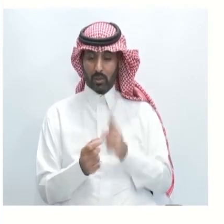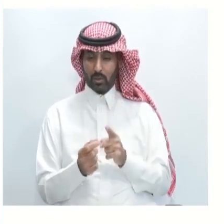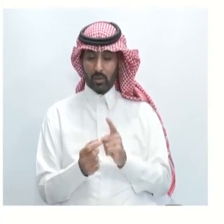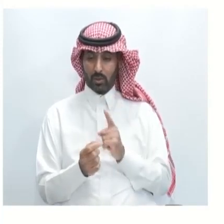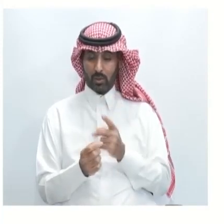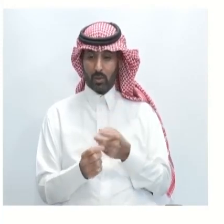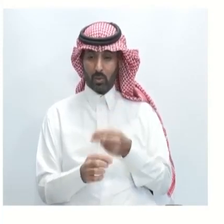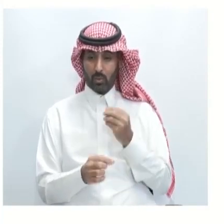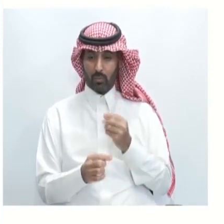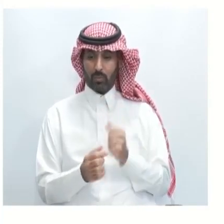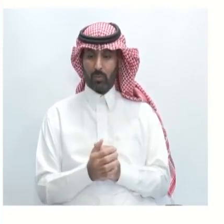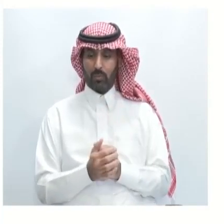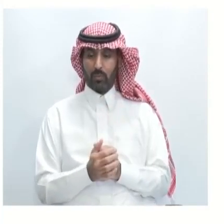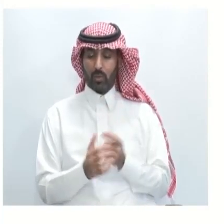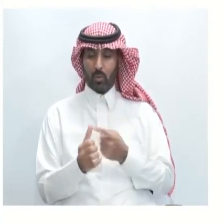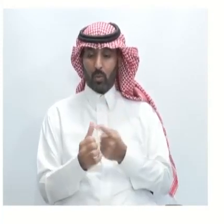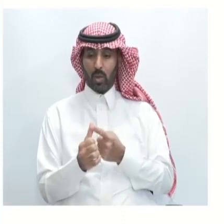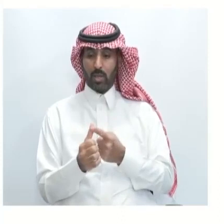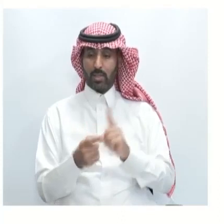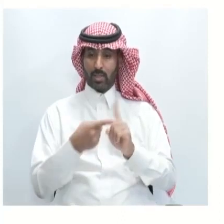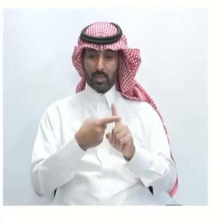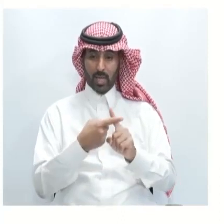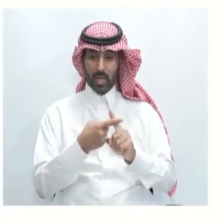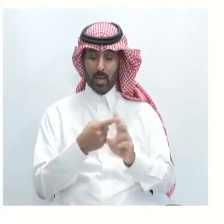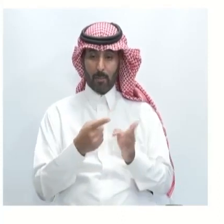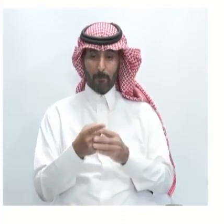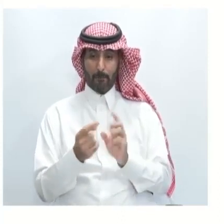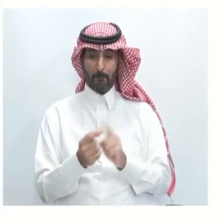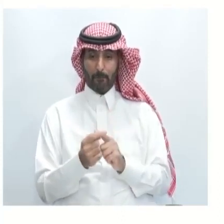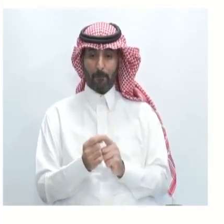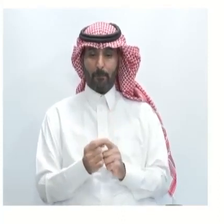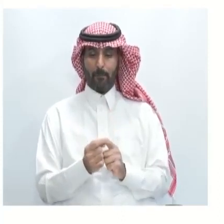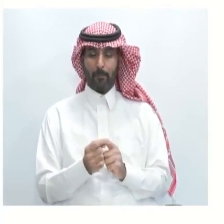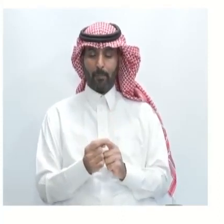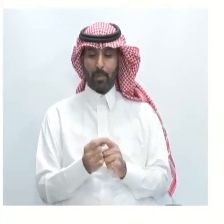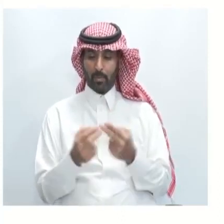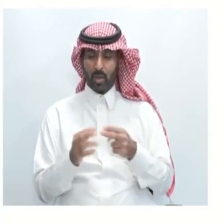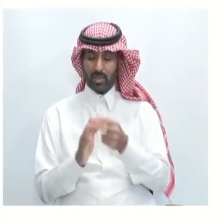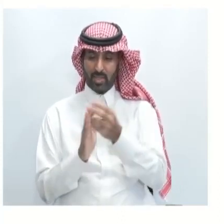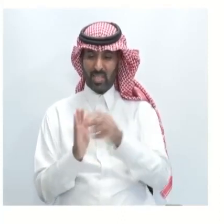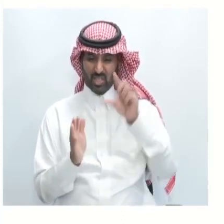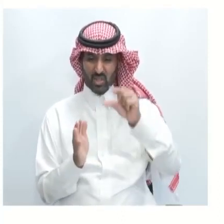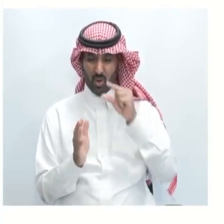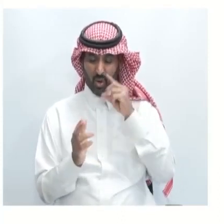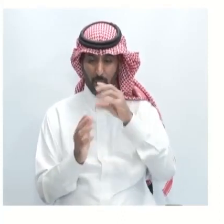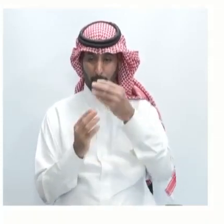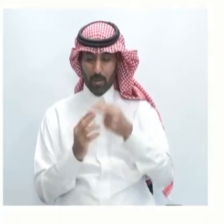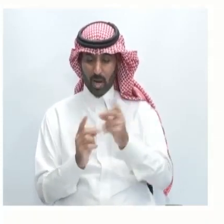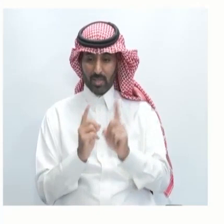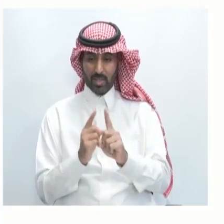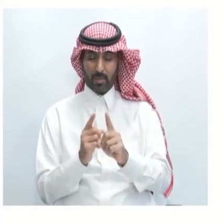منتجا الشرط الاول شرط متعلق متعلق بالمقدمه الصغرى وهي ان تكون